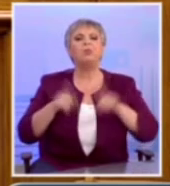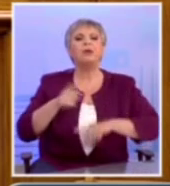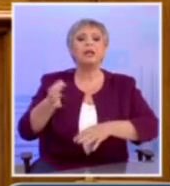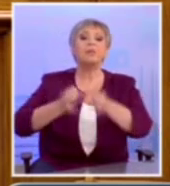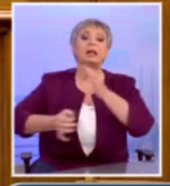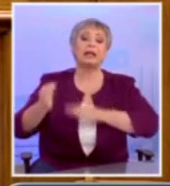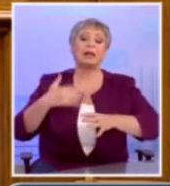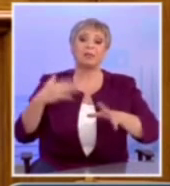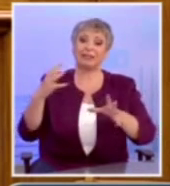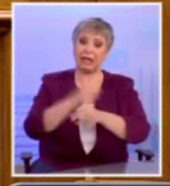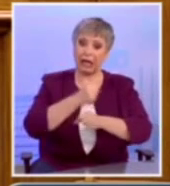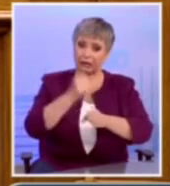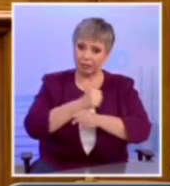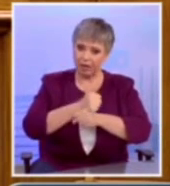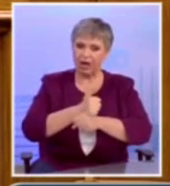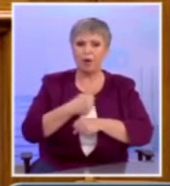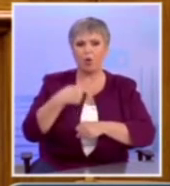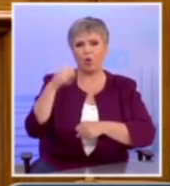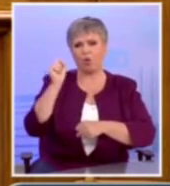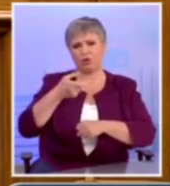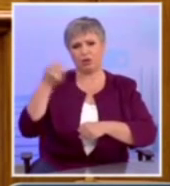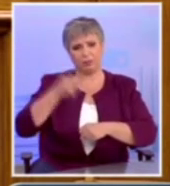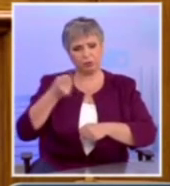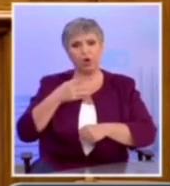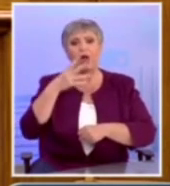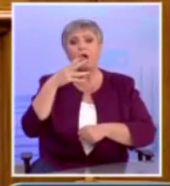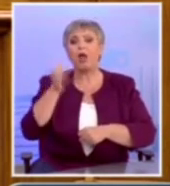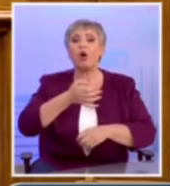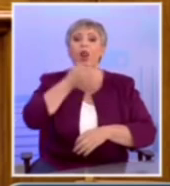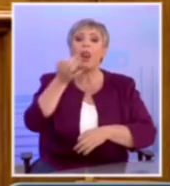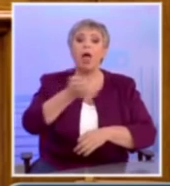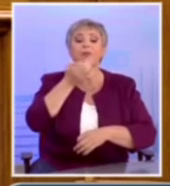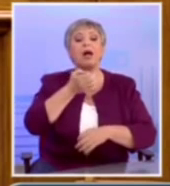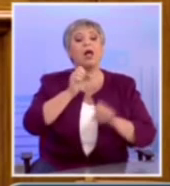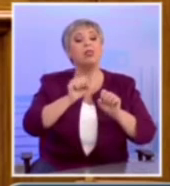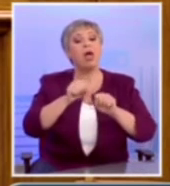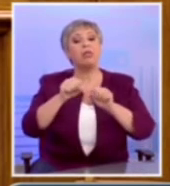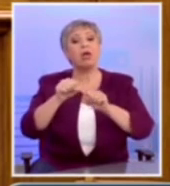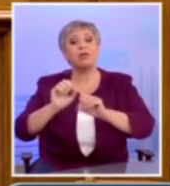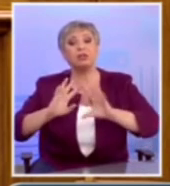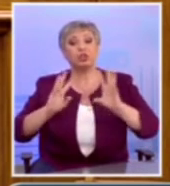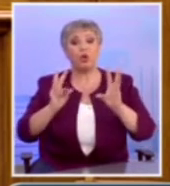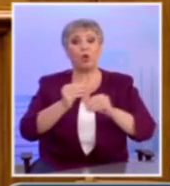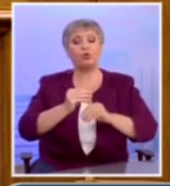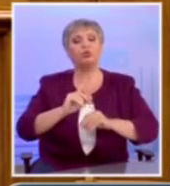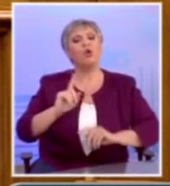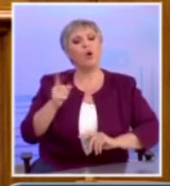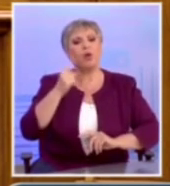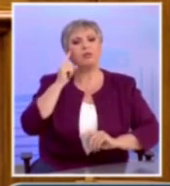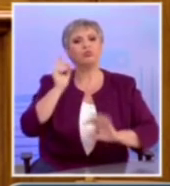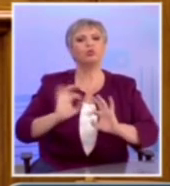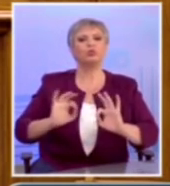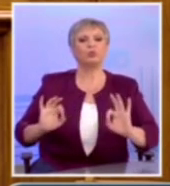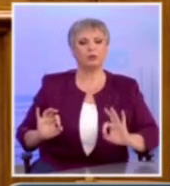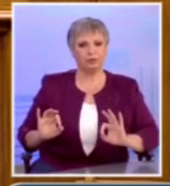γιατί πάντα ήμασταν αρεστοί. 2 λόγοι είναι που πήγαμε καλά στο δημοψήφισμα. Ο πρώτος είναι ότι ο